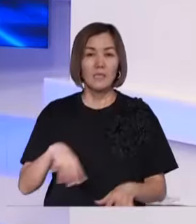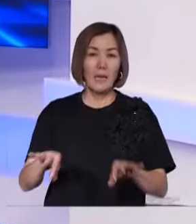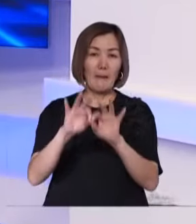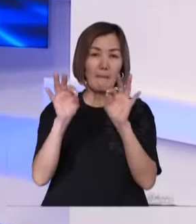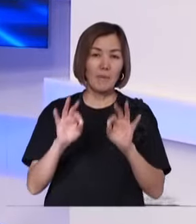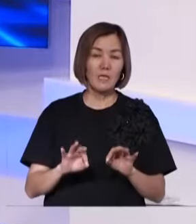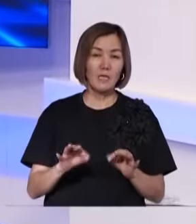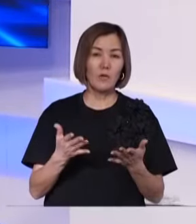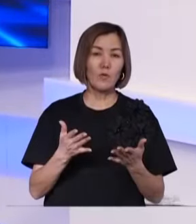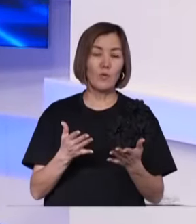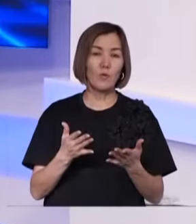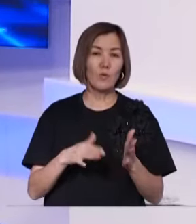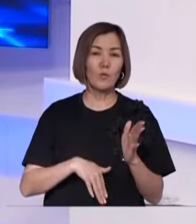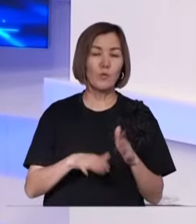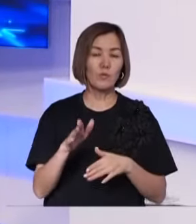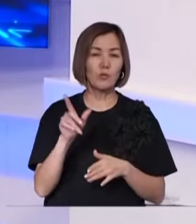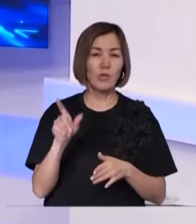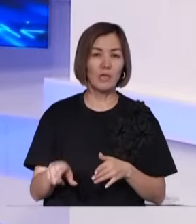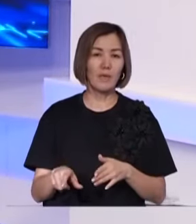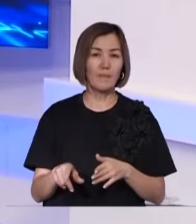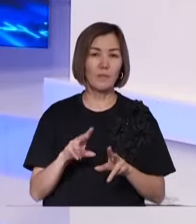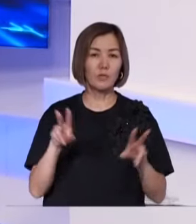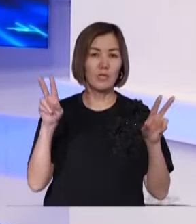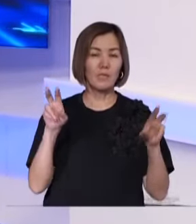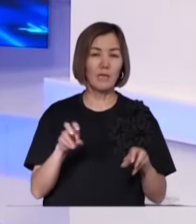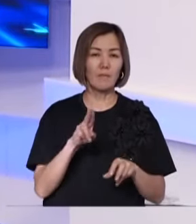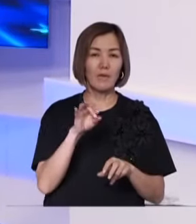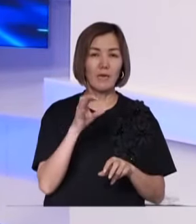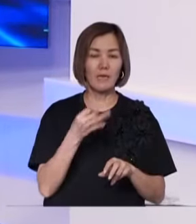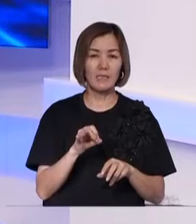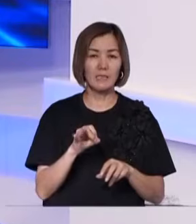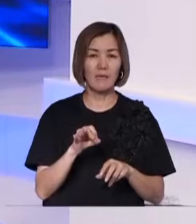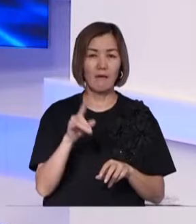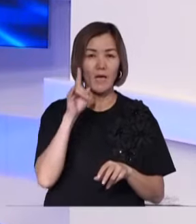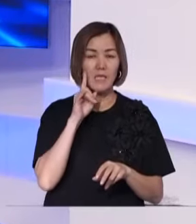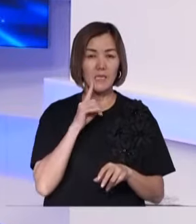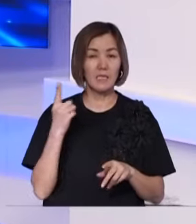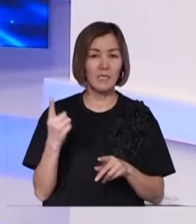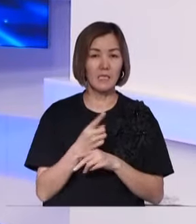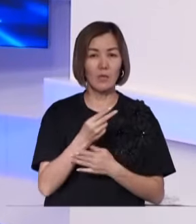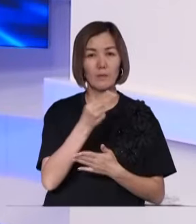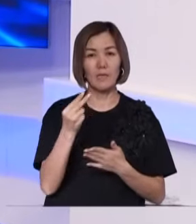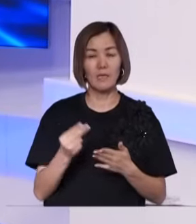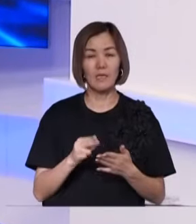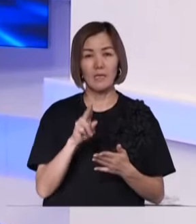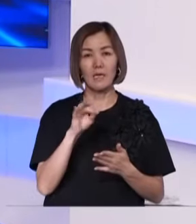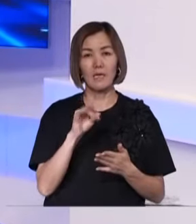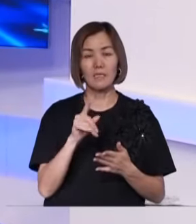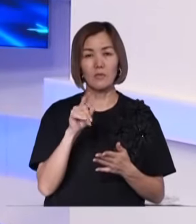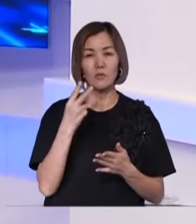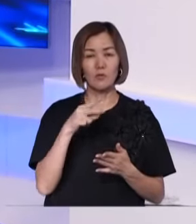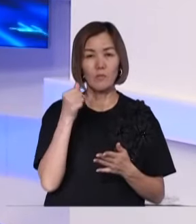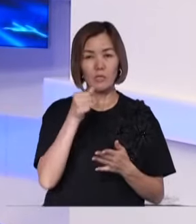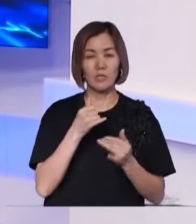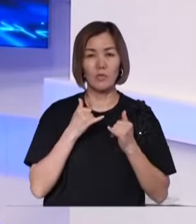Қазақ бейнелеу өнерінің бәйтерегі. Осындай тақырыппен Қарасай ауданында Қазақтан шыққан тұңғыш қылғалам шебері Әбілған Қасеевтің